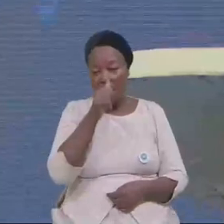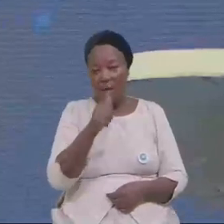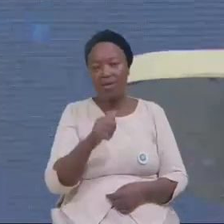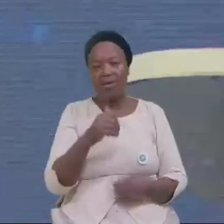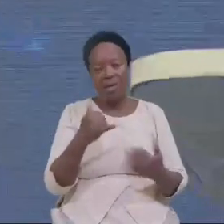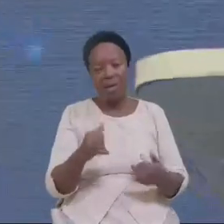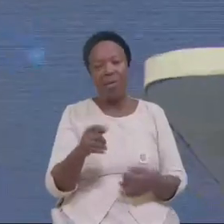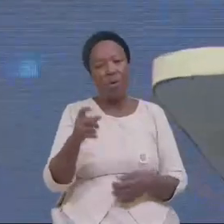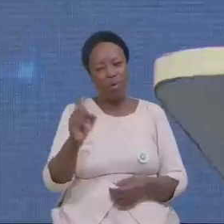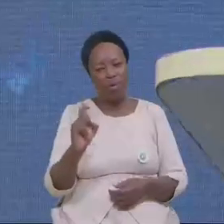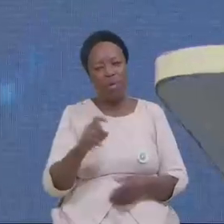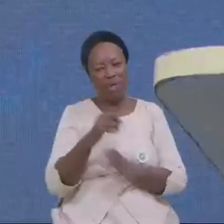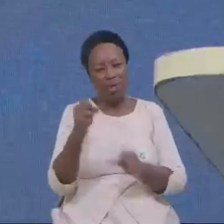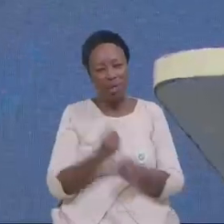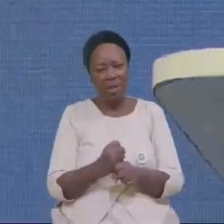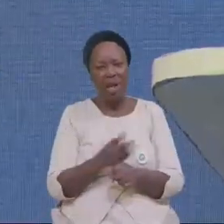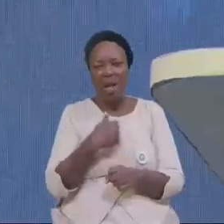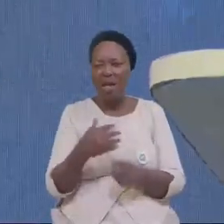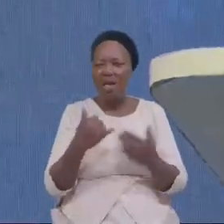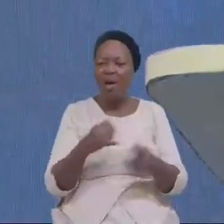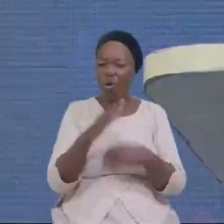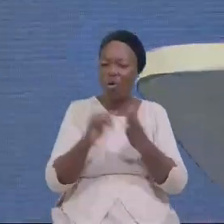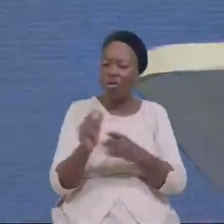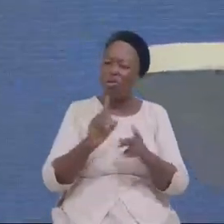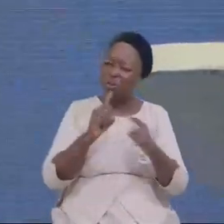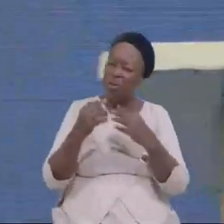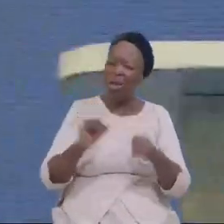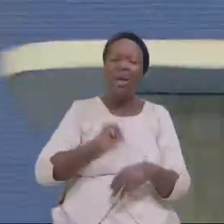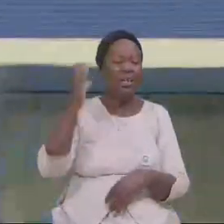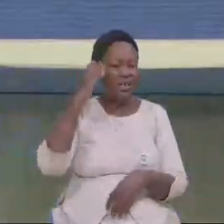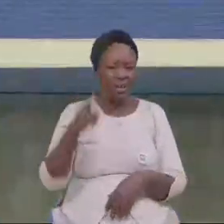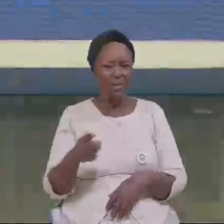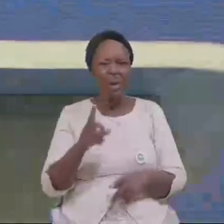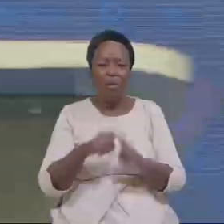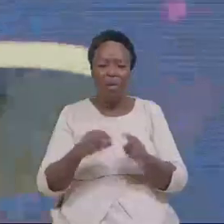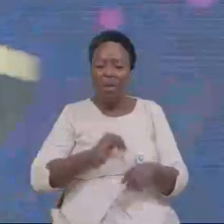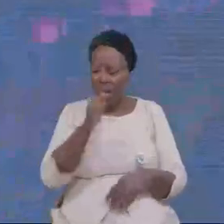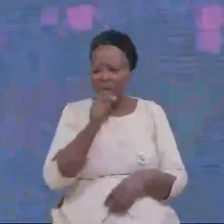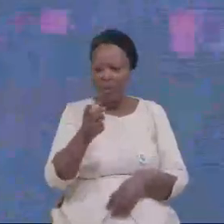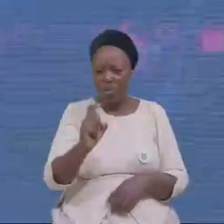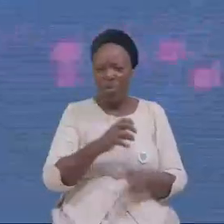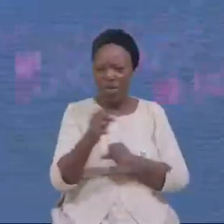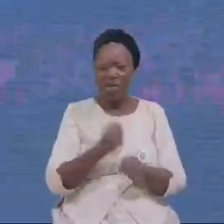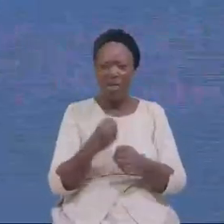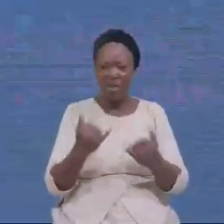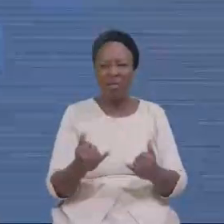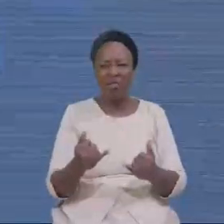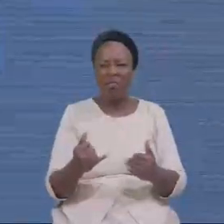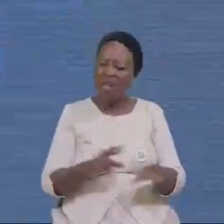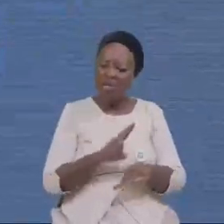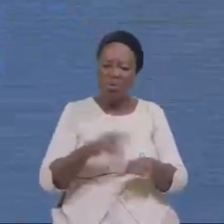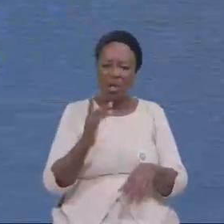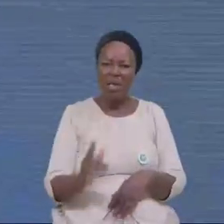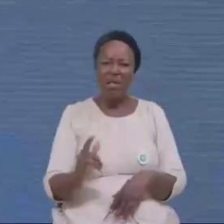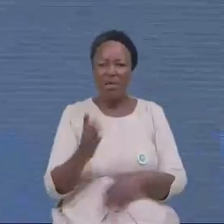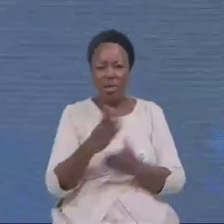maintenant. Et tout ce que tu dis là, je t'entends, hein, mais j'ai 100 ans. Normalement, quelqu'un doit